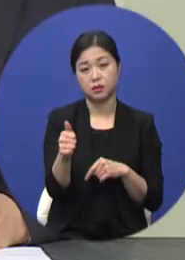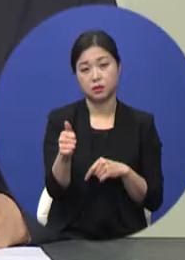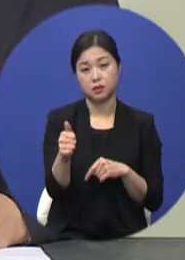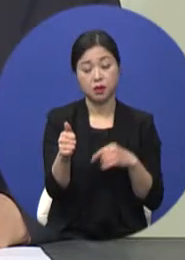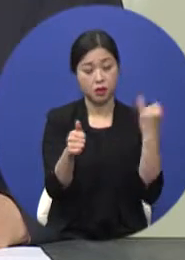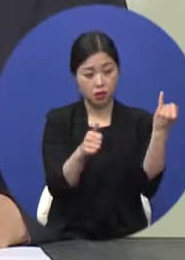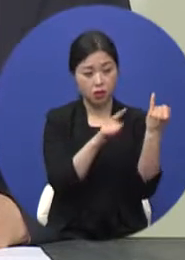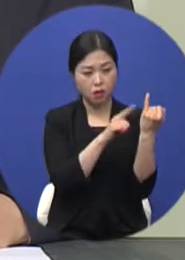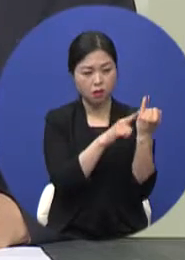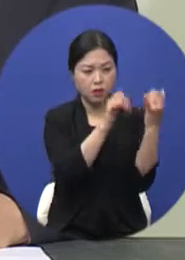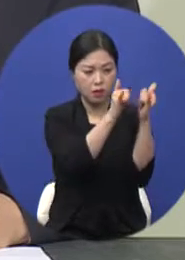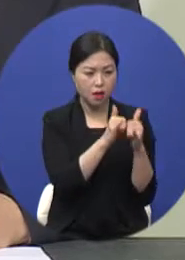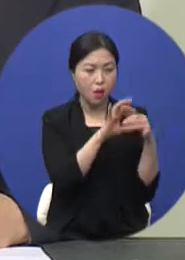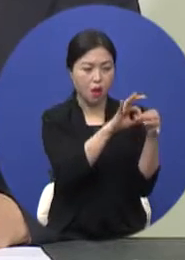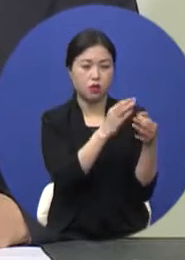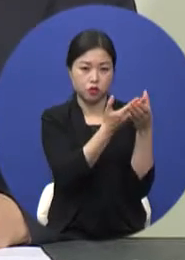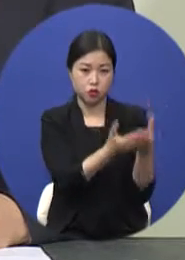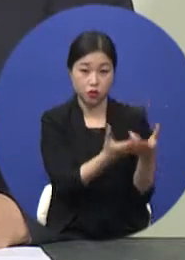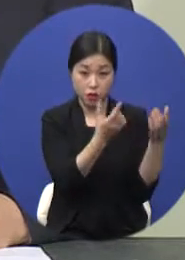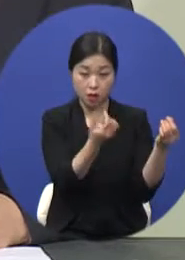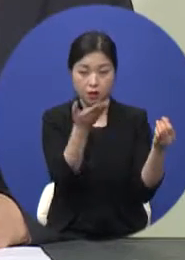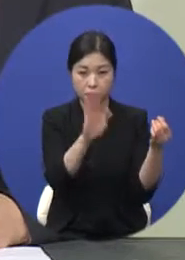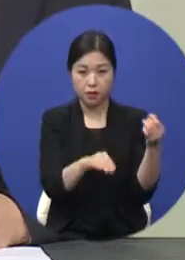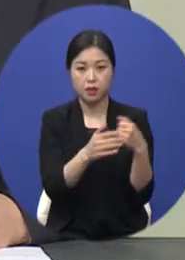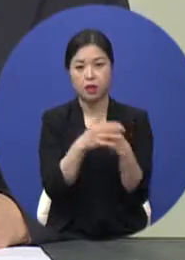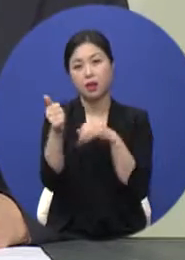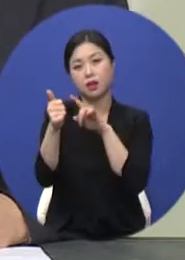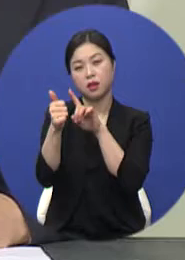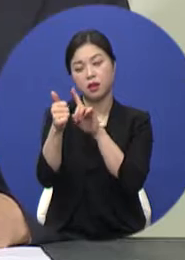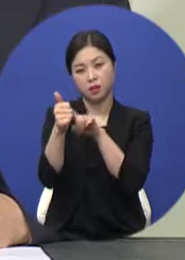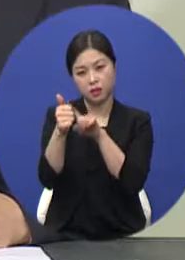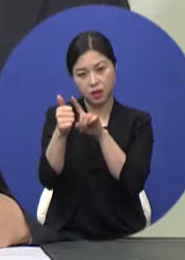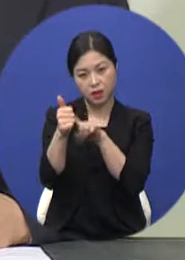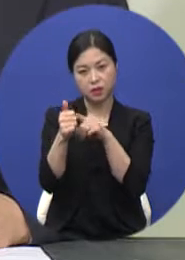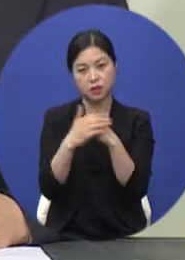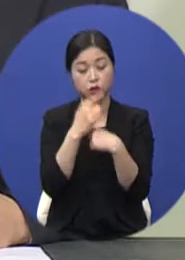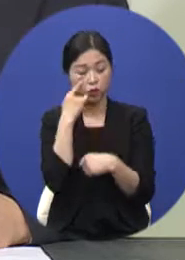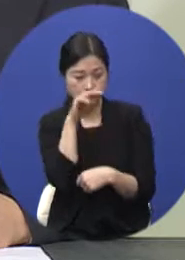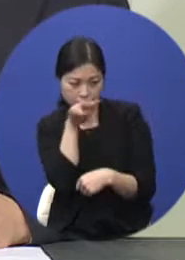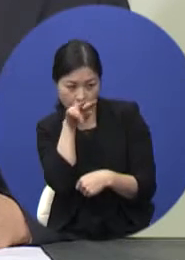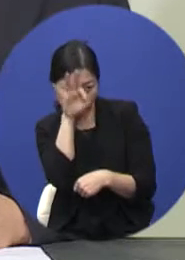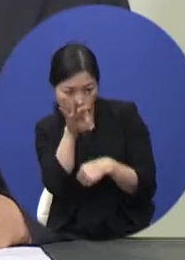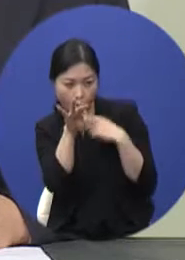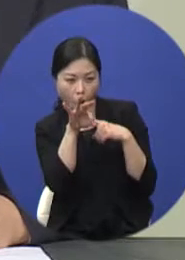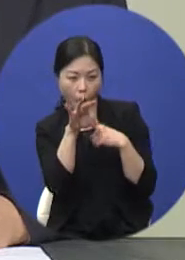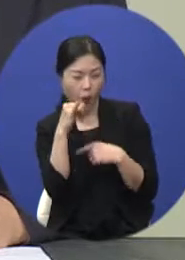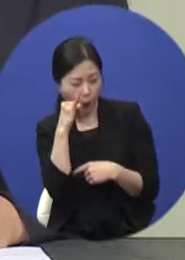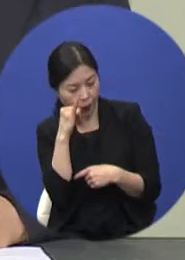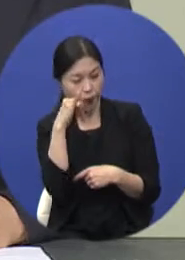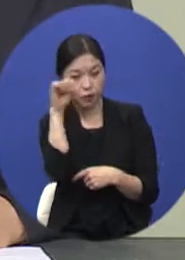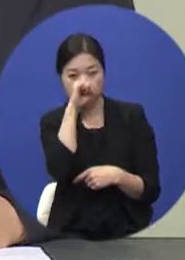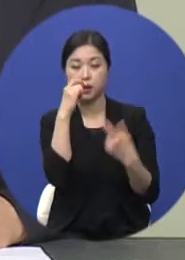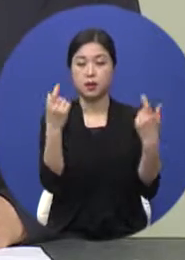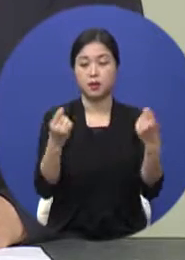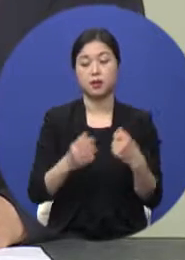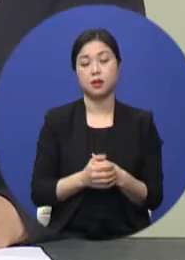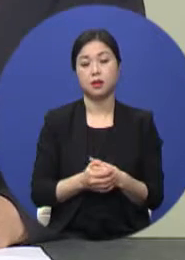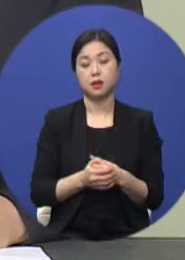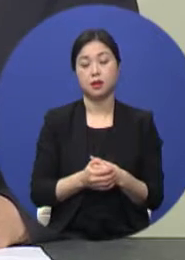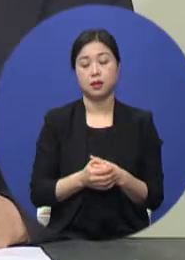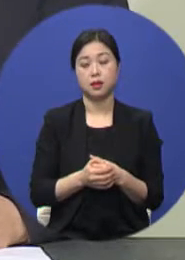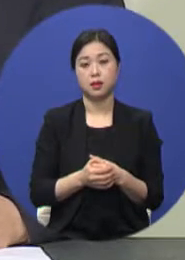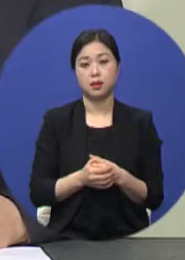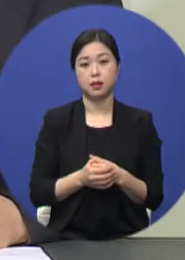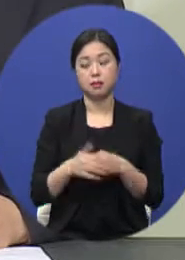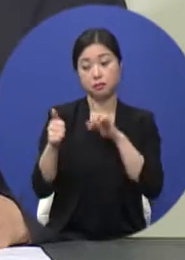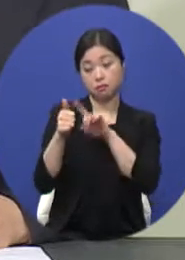관계성을 중요하지만 남자들은 시각적인 면하고 이제 감각적인 걸 굉장히 좋아하거든요. 그리고 항상 그